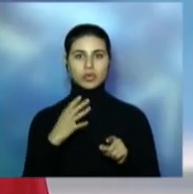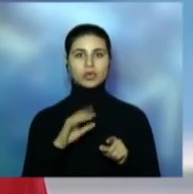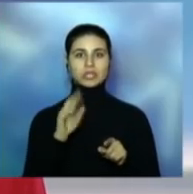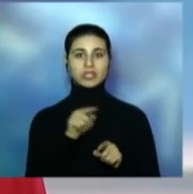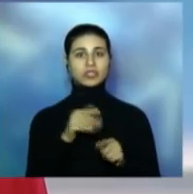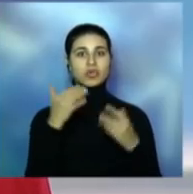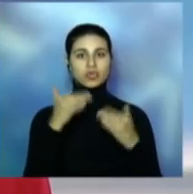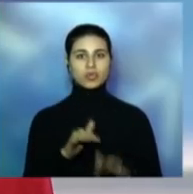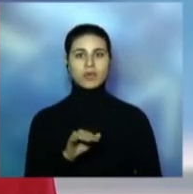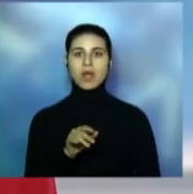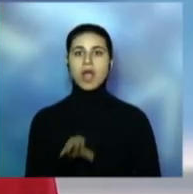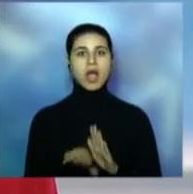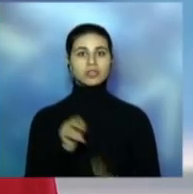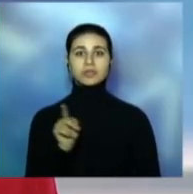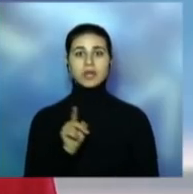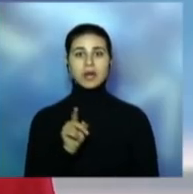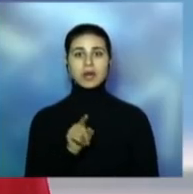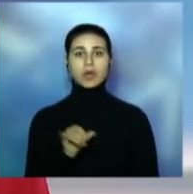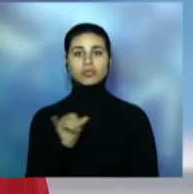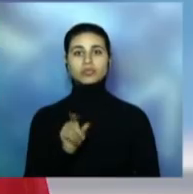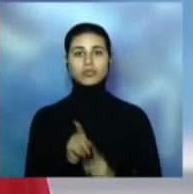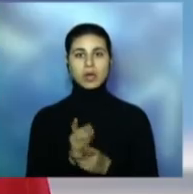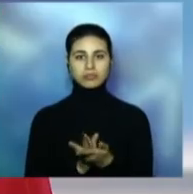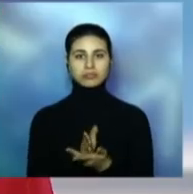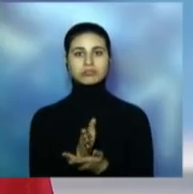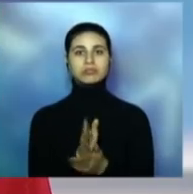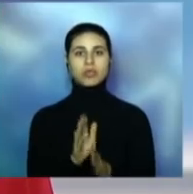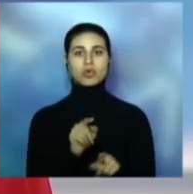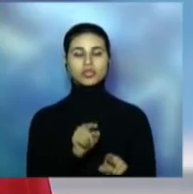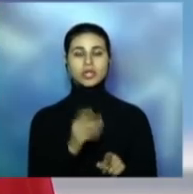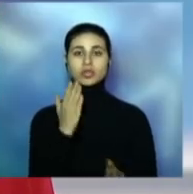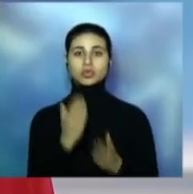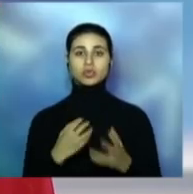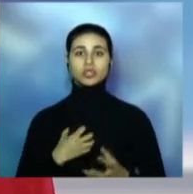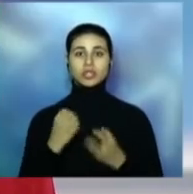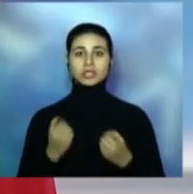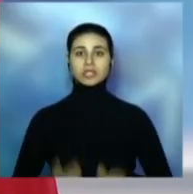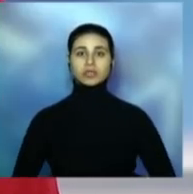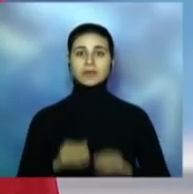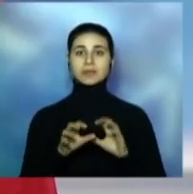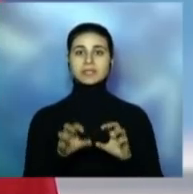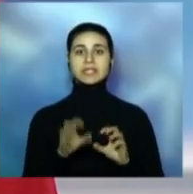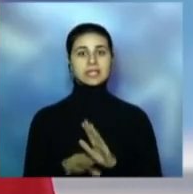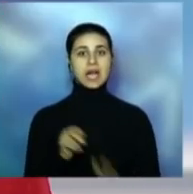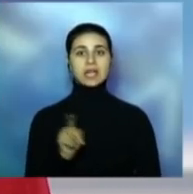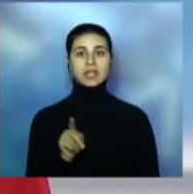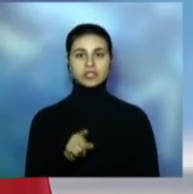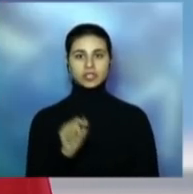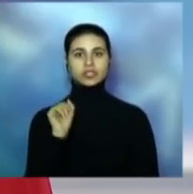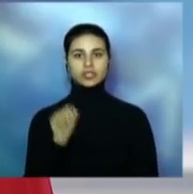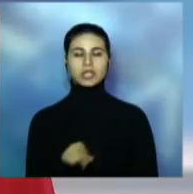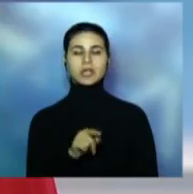და შენ უკვე დგები არა არჩევანის, არამედ მოცემულობის წინაშე, რომ შენ თუ ჯანსაღი ცხოვრების წესი არ აირჩიე, სადღაც